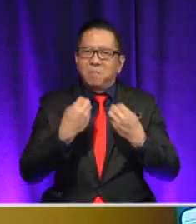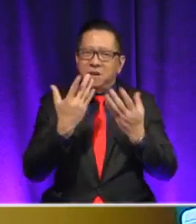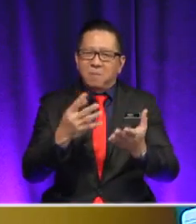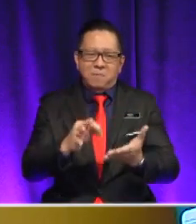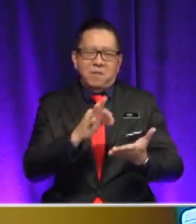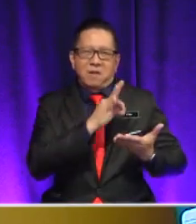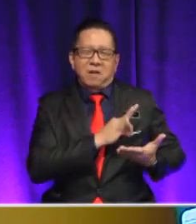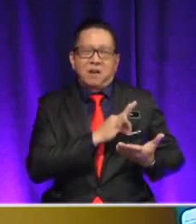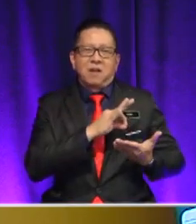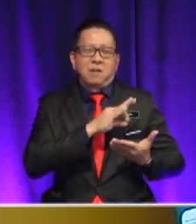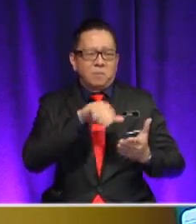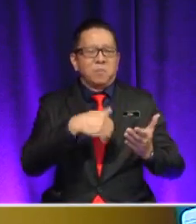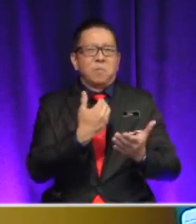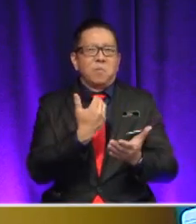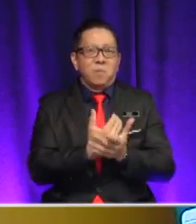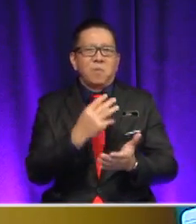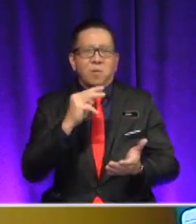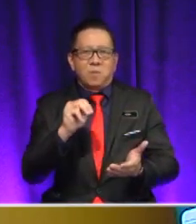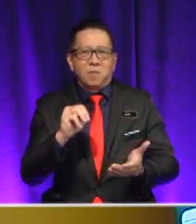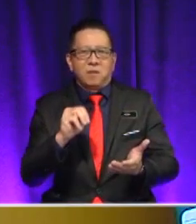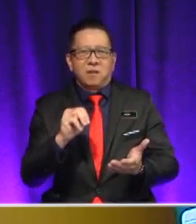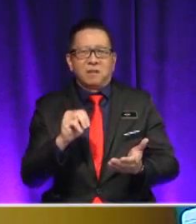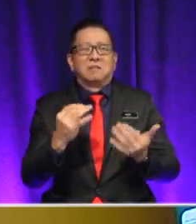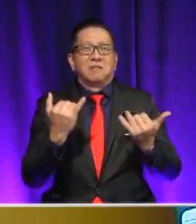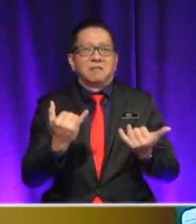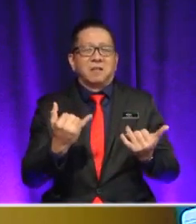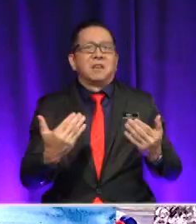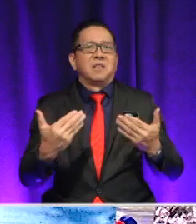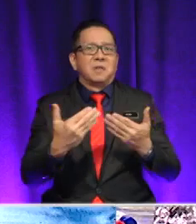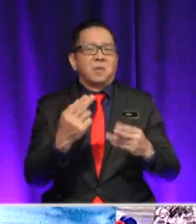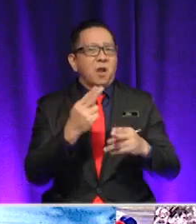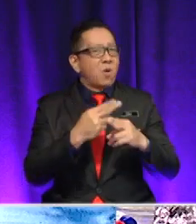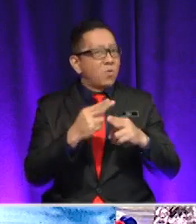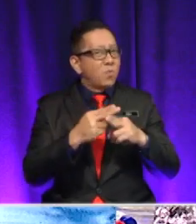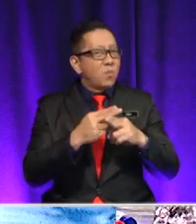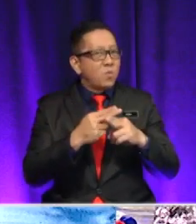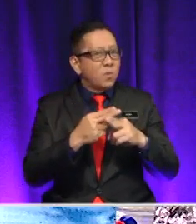ini untuk pengairan yang mungkin juga boleh berikan sedikit rumusan kepada kita